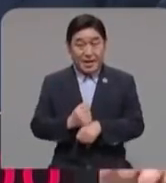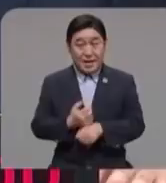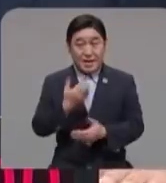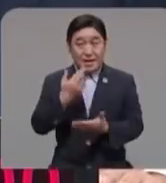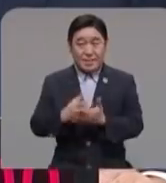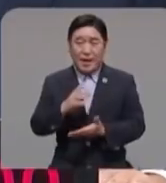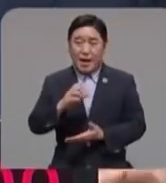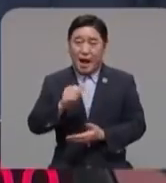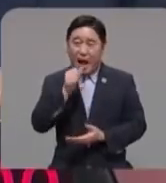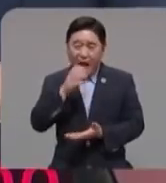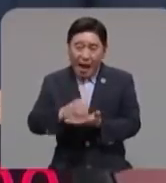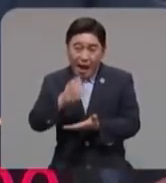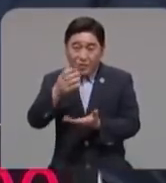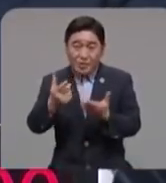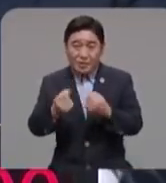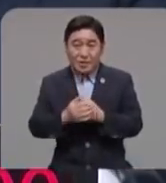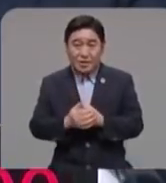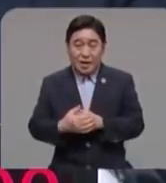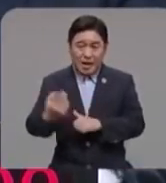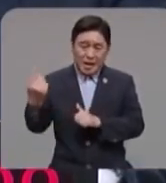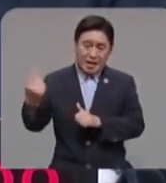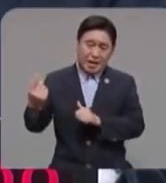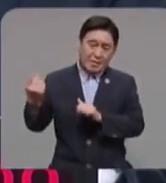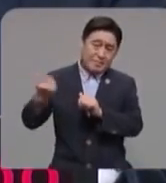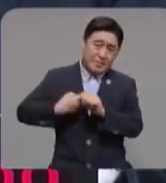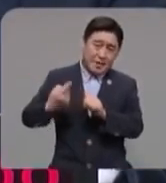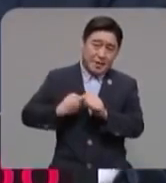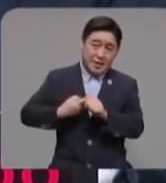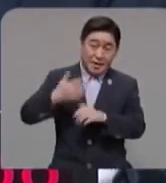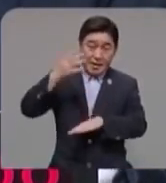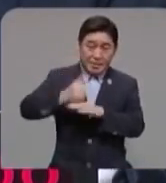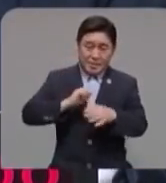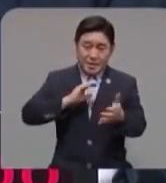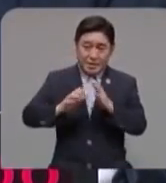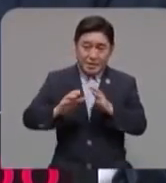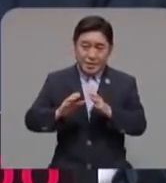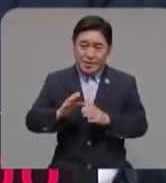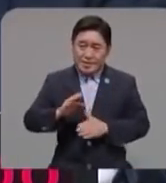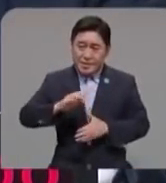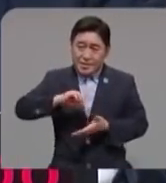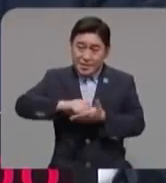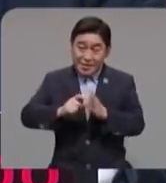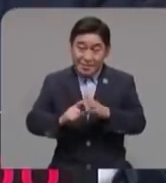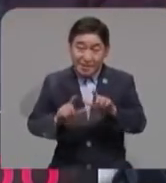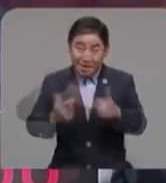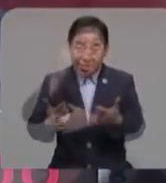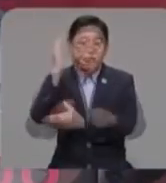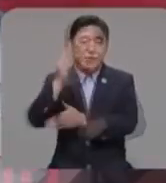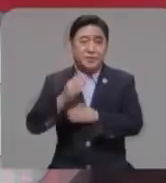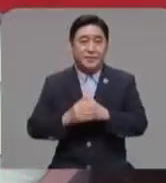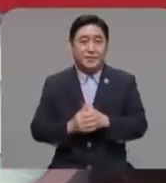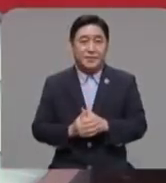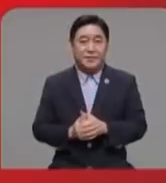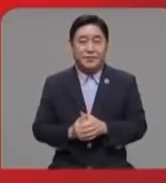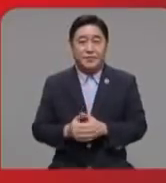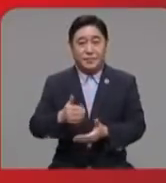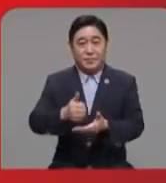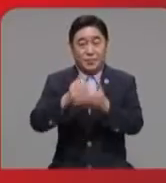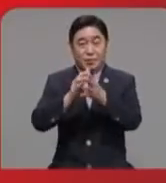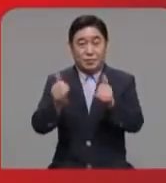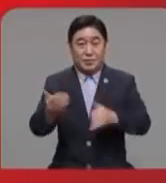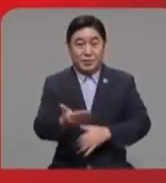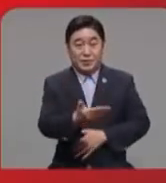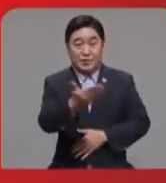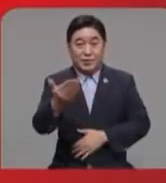같아요. 그런 식으로 비난하는 거는 마지막 토론에 적합하지 죄송합니다. 않습니다. 네. 네. 존경하는